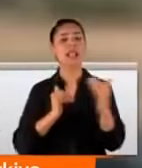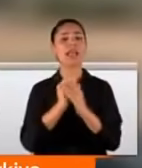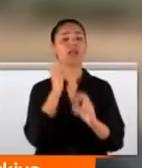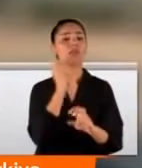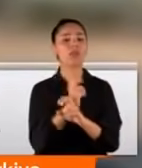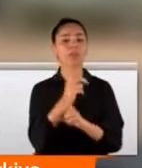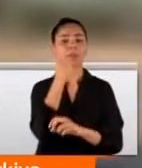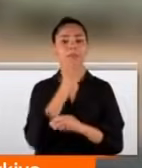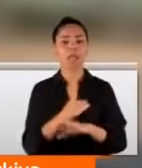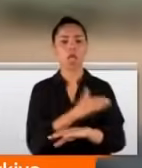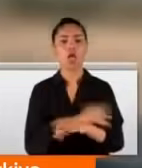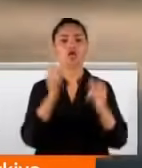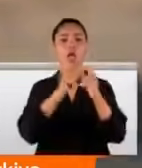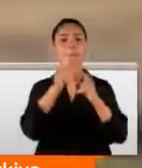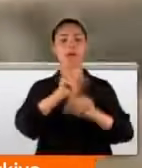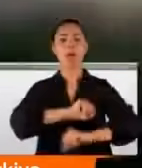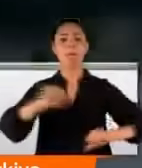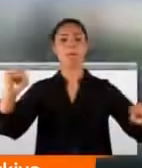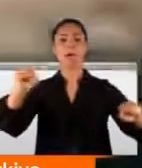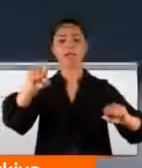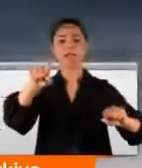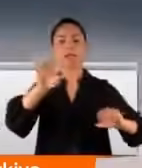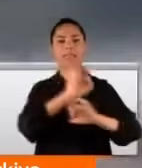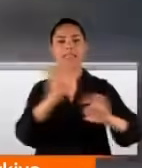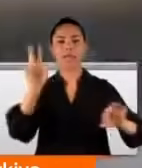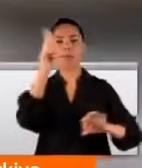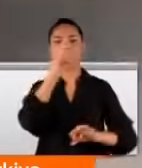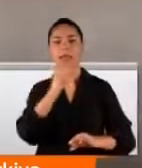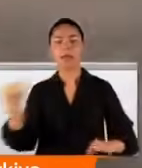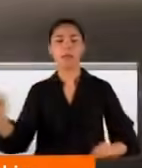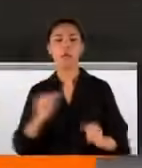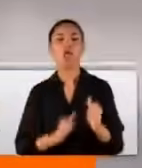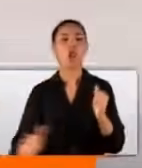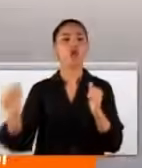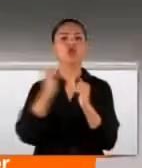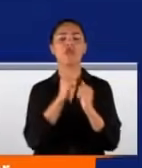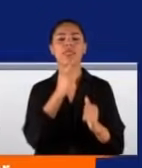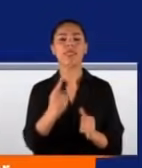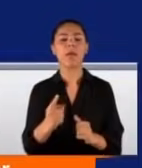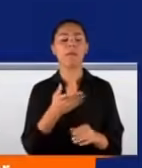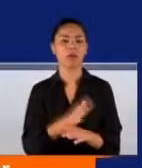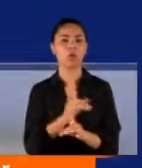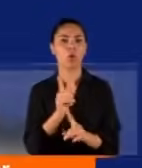tehlikeyi geçen yıl Beyrut'ta yaşanan korkunç patlamanın tam 2 milyon katı gücünde düşünebiliriz.